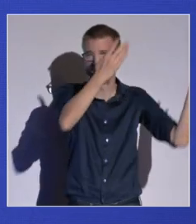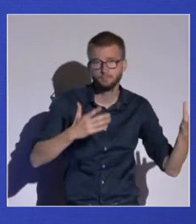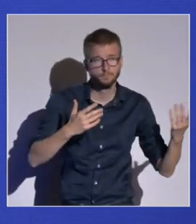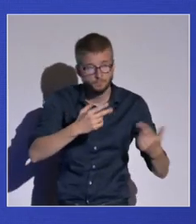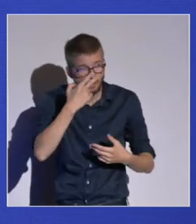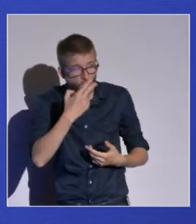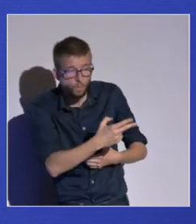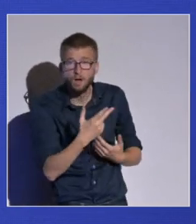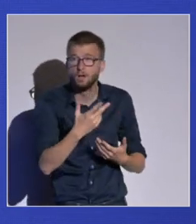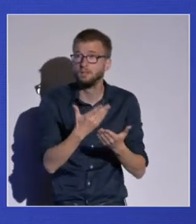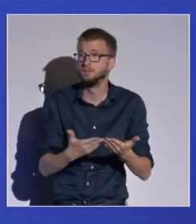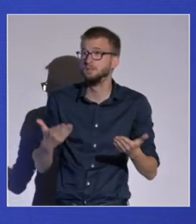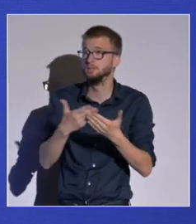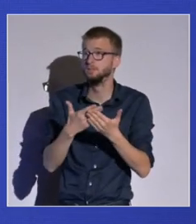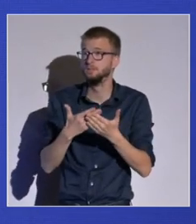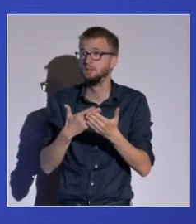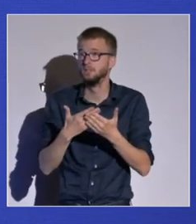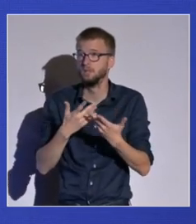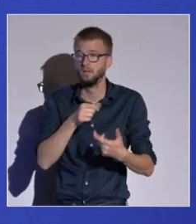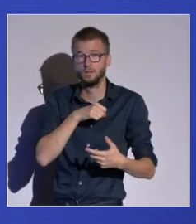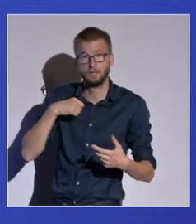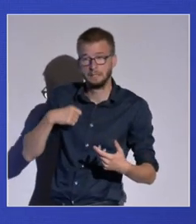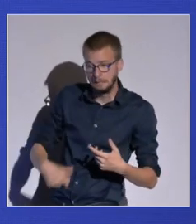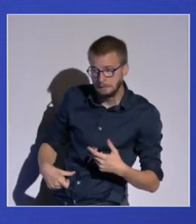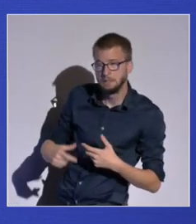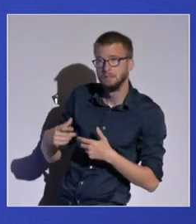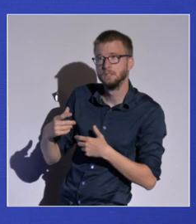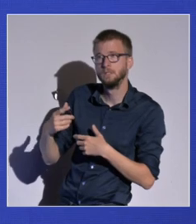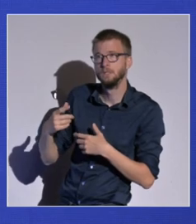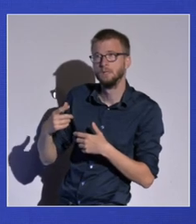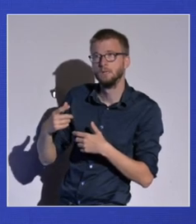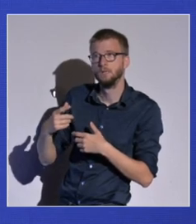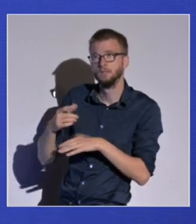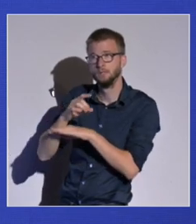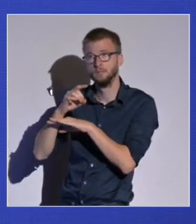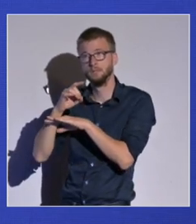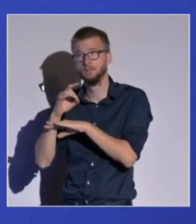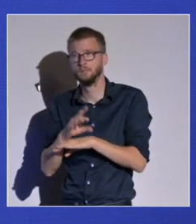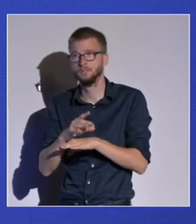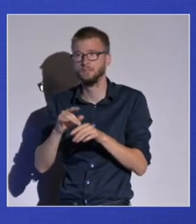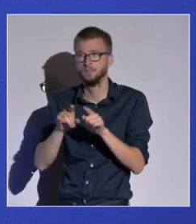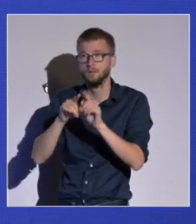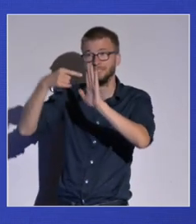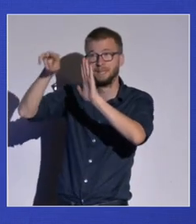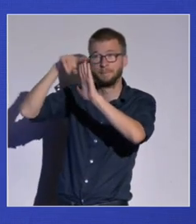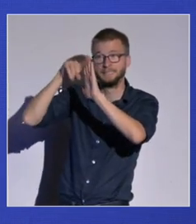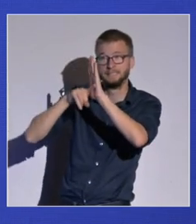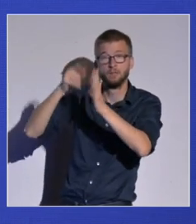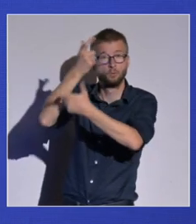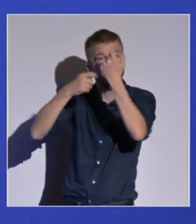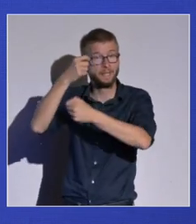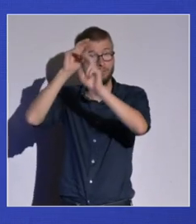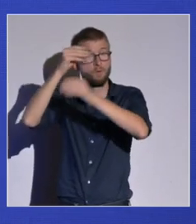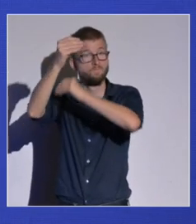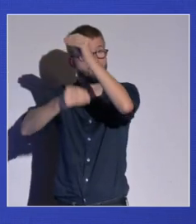regarde la remise en cause que vit la Chine, la remise en cause des principes même du commerce mondial